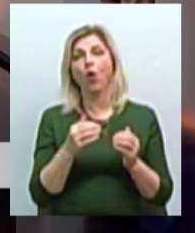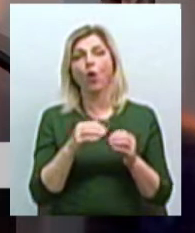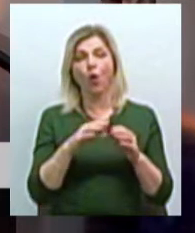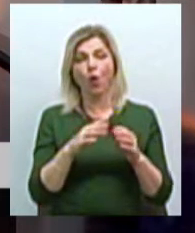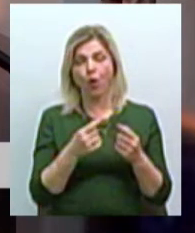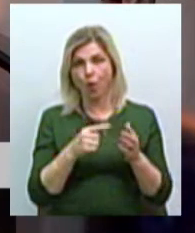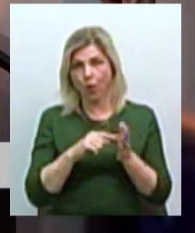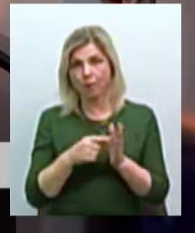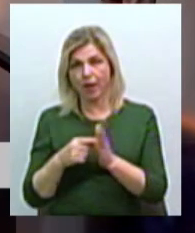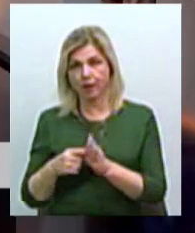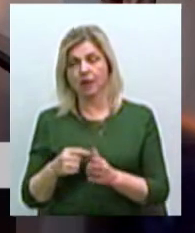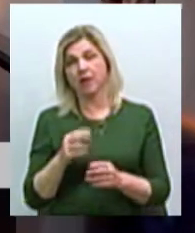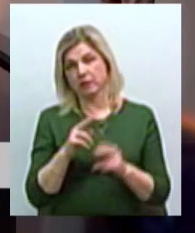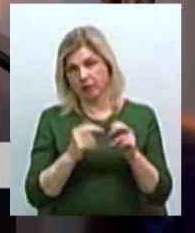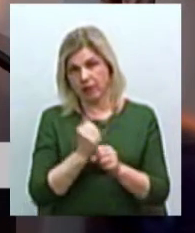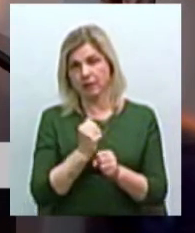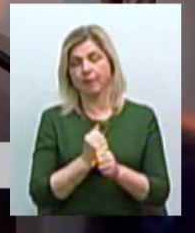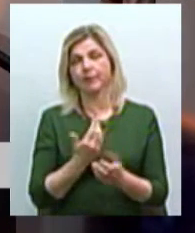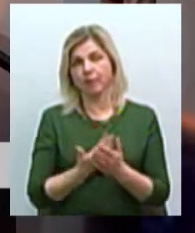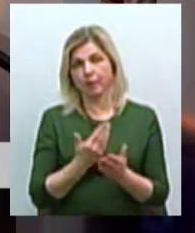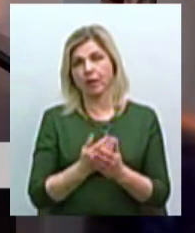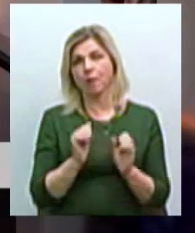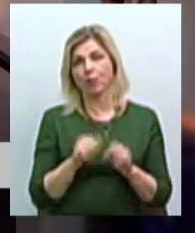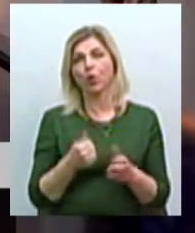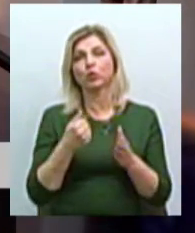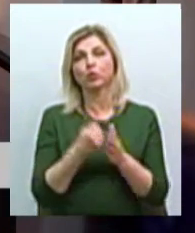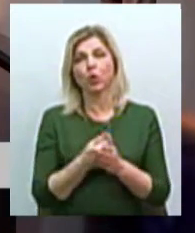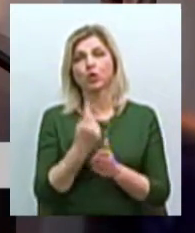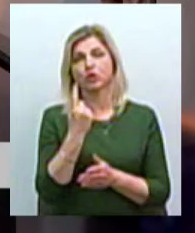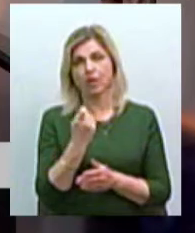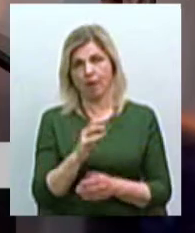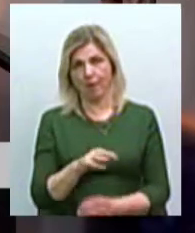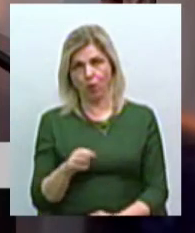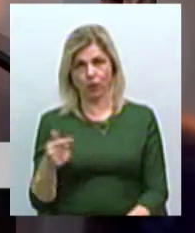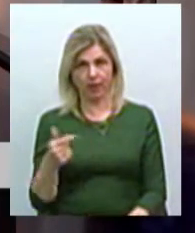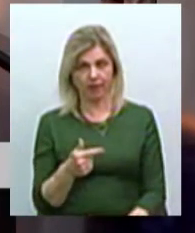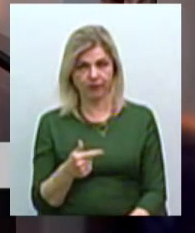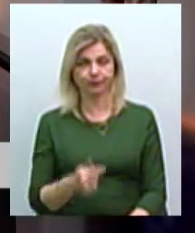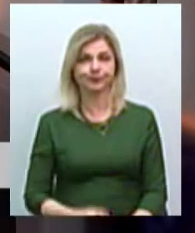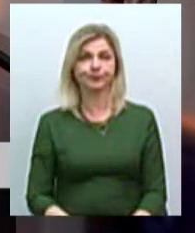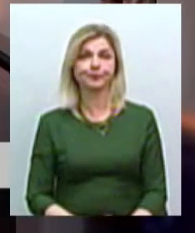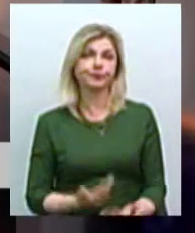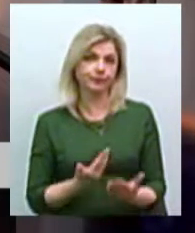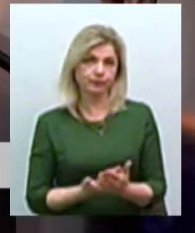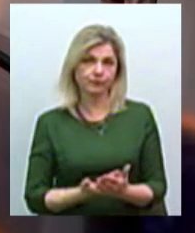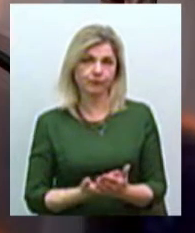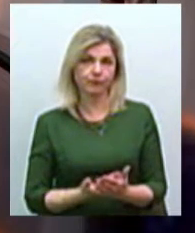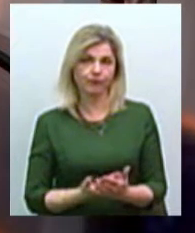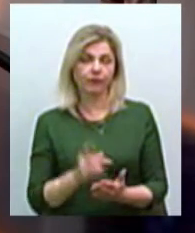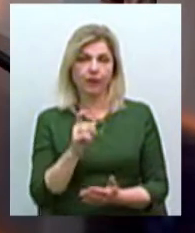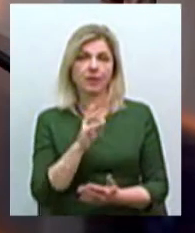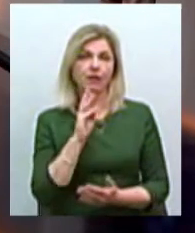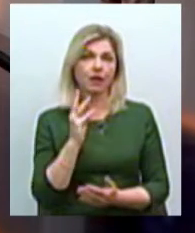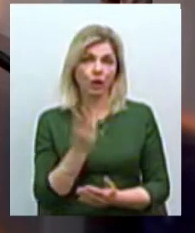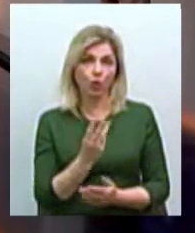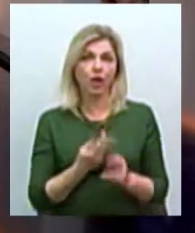ведемо, то ми можемо вийти на відмітку там до 100 мільйонів гривень. Тобто десь приблизно за 3 роки